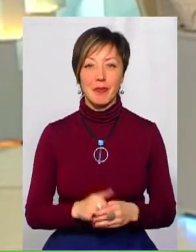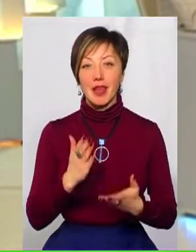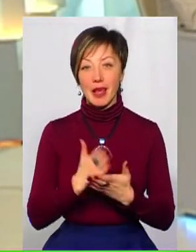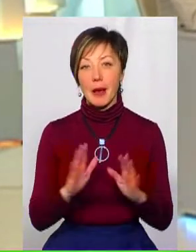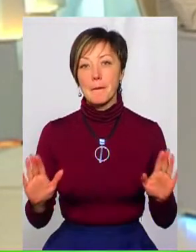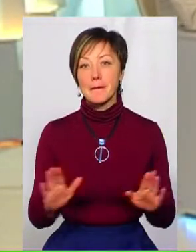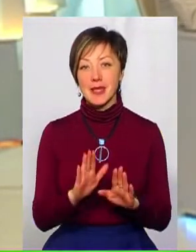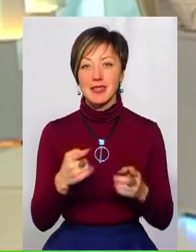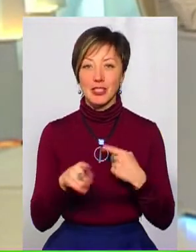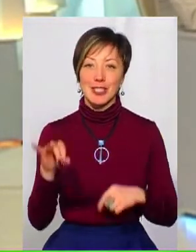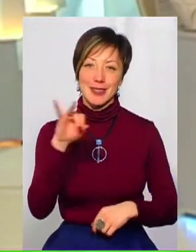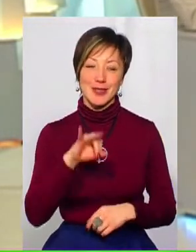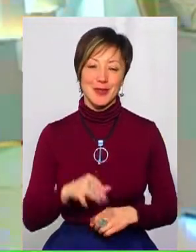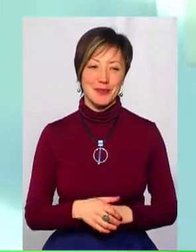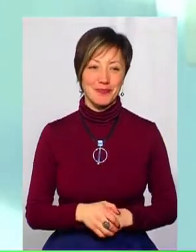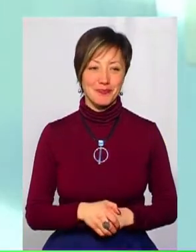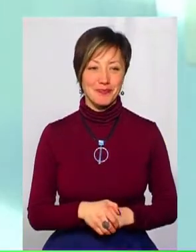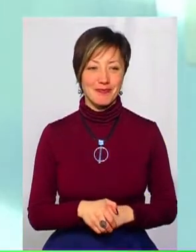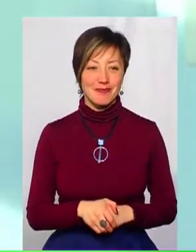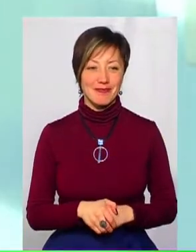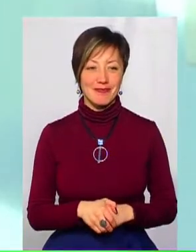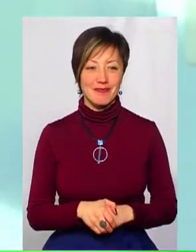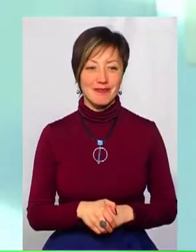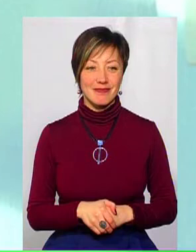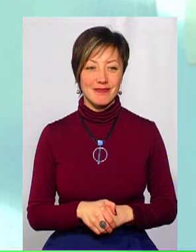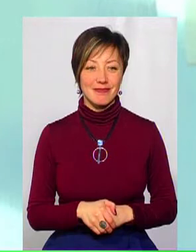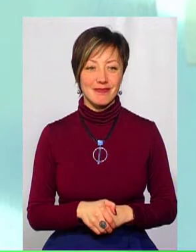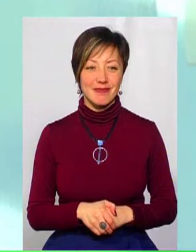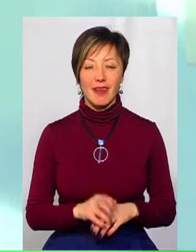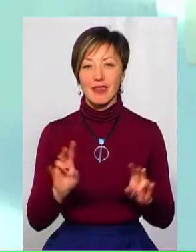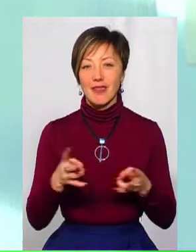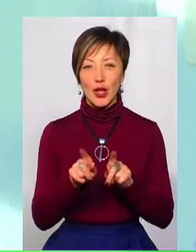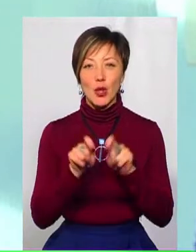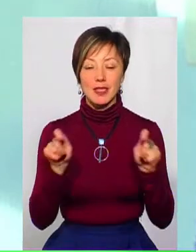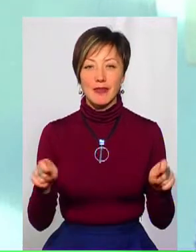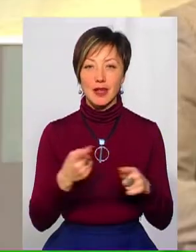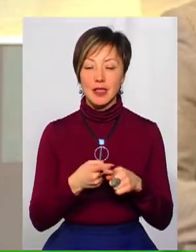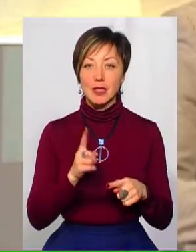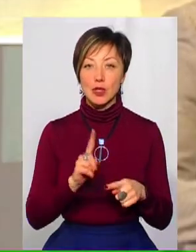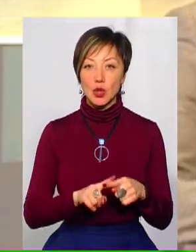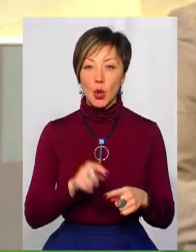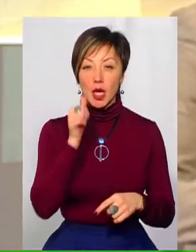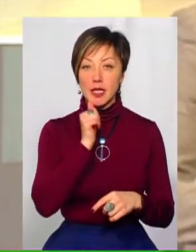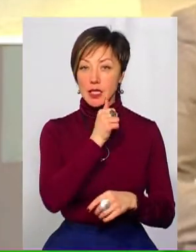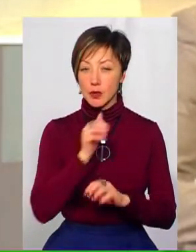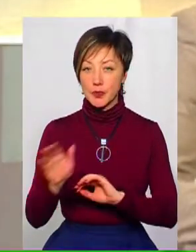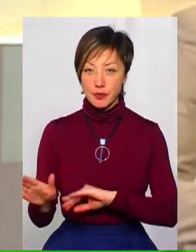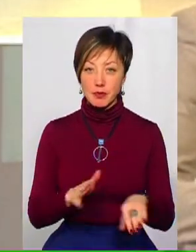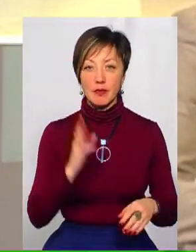про це вже інша історія. Це вже інша історія. Думаю, так. Думаю, не варто розкривати цю інтригу. Коли у Хмельницькому дізналися, що ви